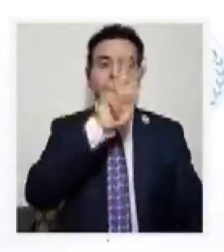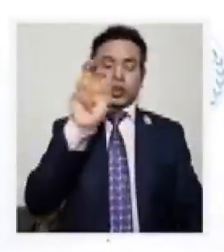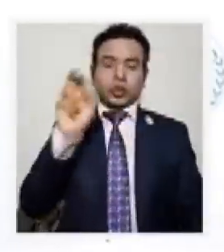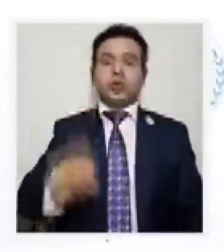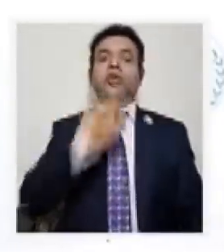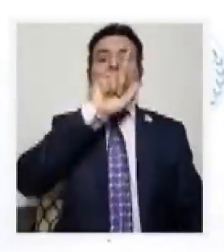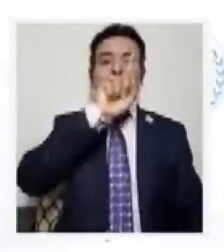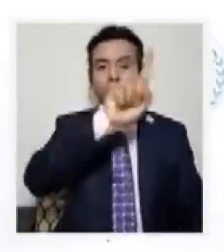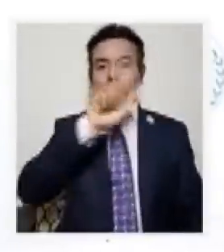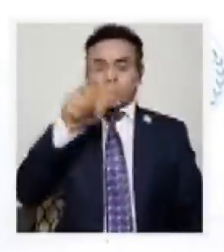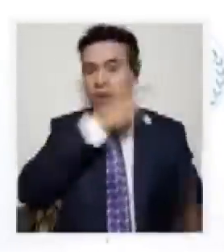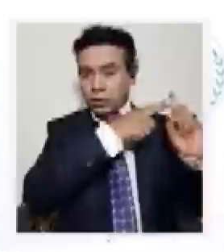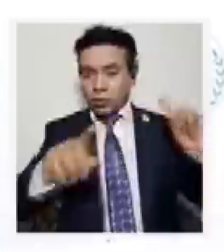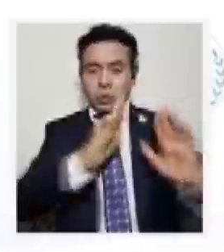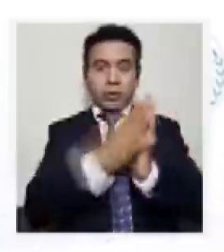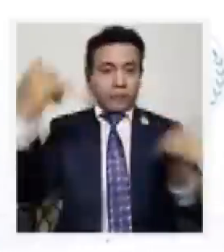24 ঘন্টায় ফোন কল গ্রহণ করা হয়েছে